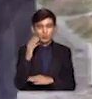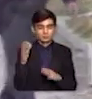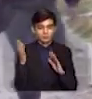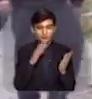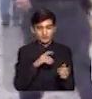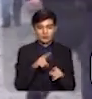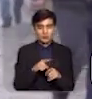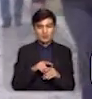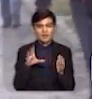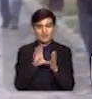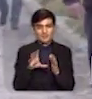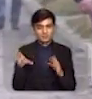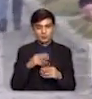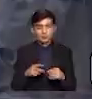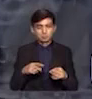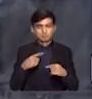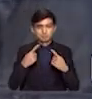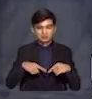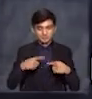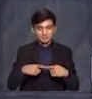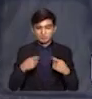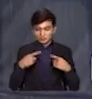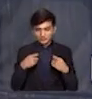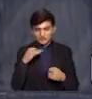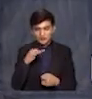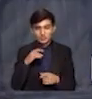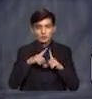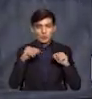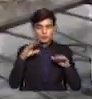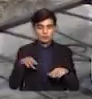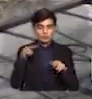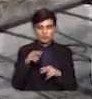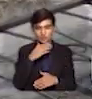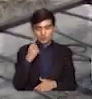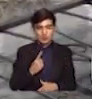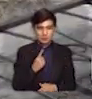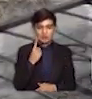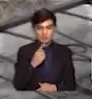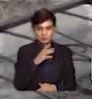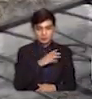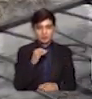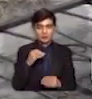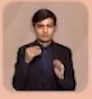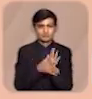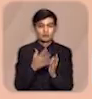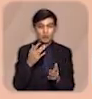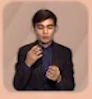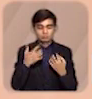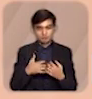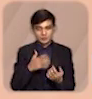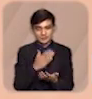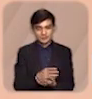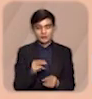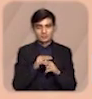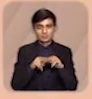ойтылы лилелер бәрі үзіліп кеткен. Жексенбі болғандықтан мектепте қарауылдан басқа жанадан болмаған, шығын есептелуде. Құрылысшылар бір аптада